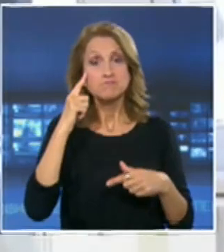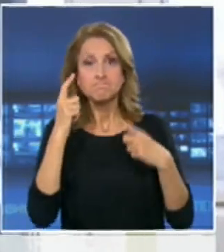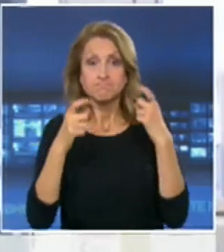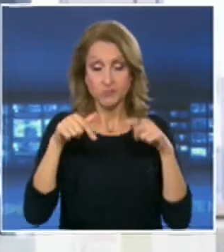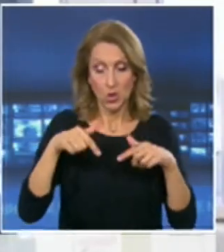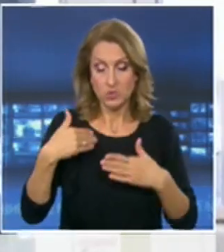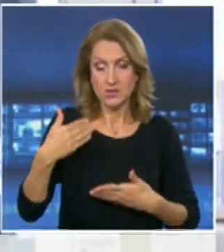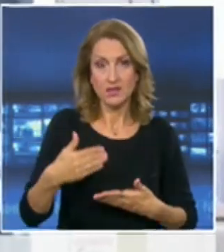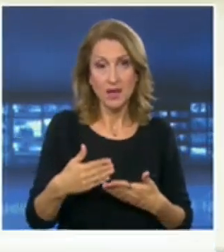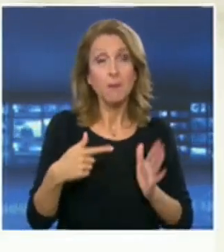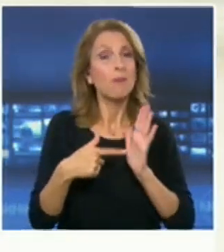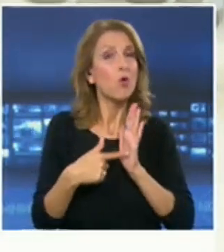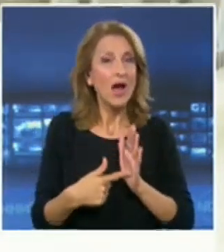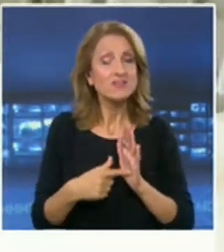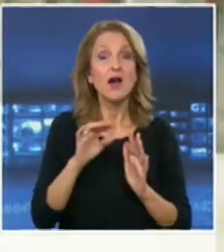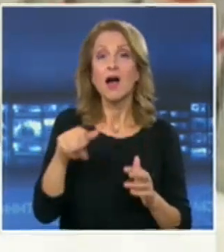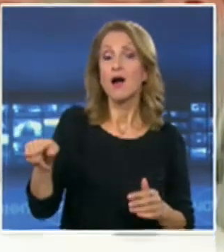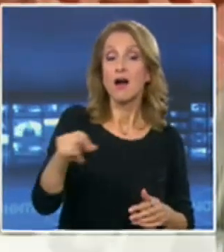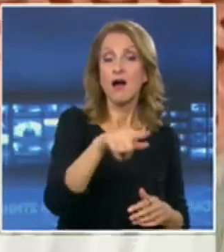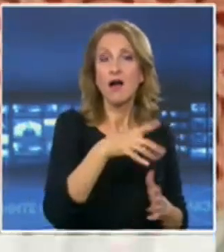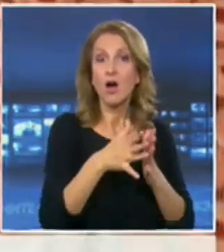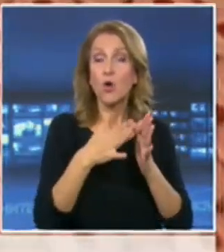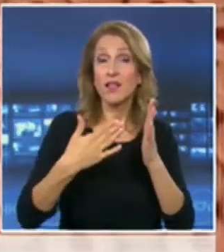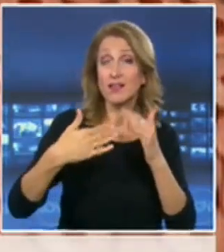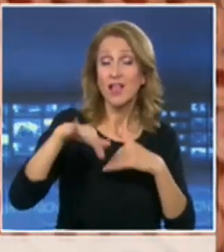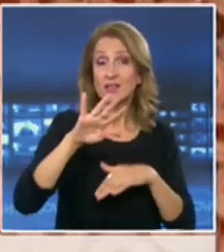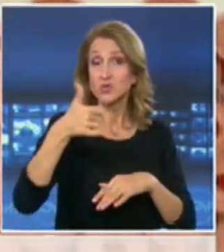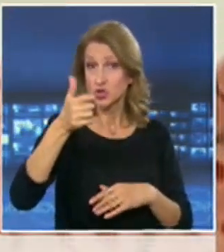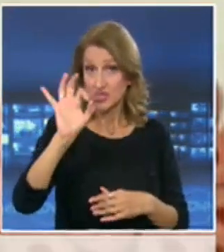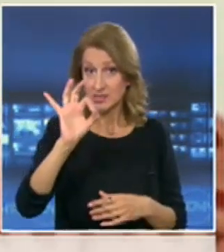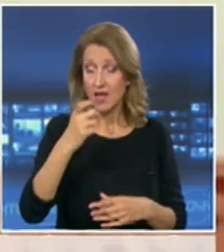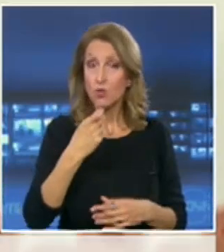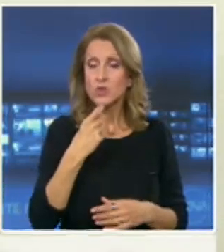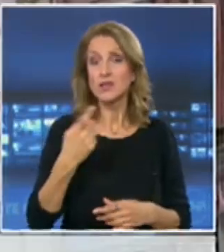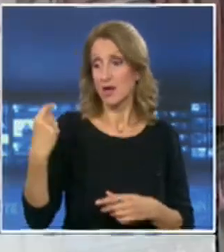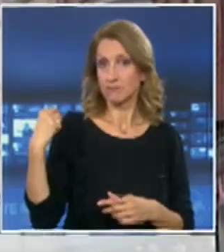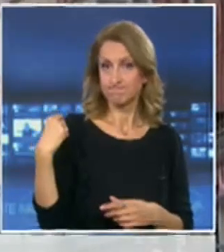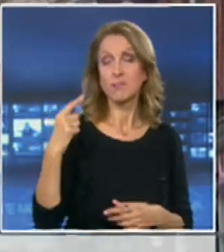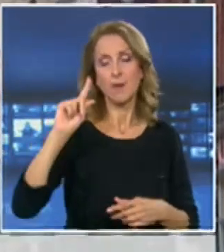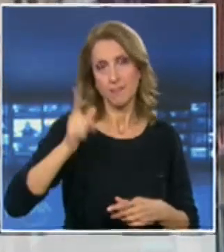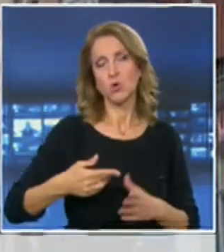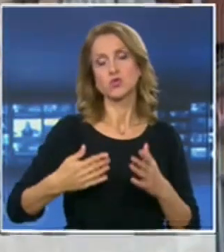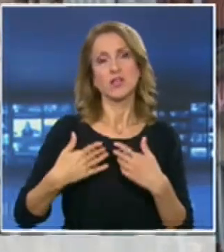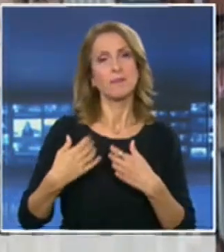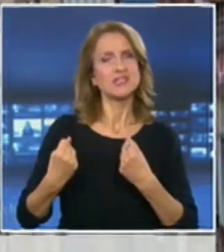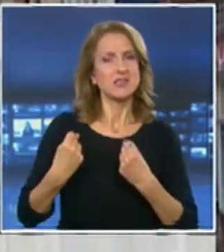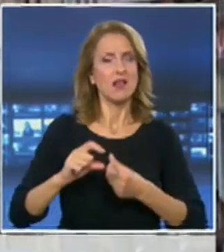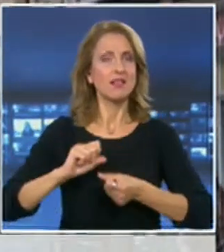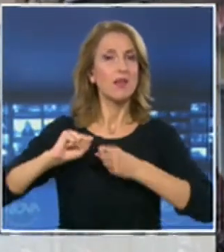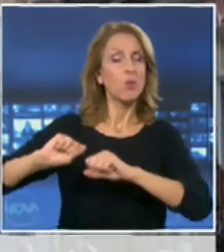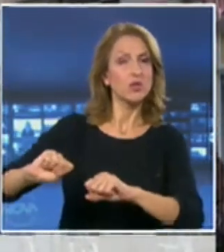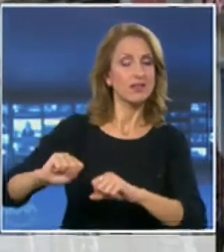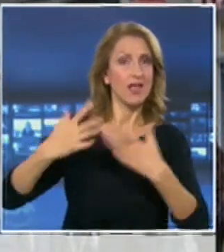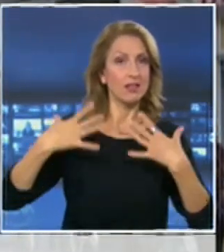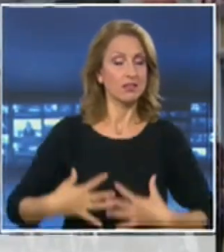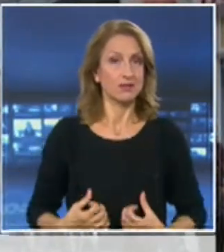че хората на възраст над 60 години могат да изградят силен имунитет към вируса. Европа и Съединените щати отново са център